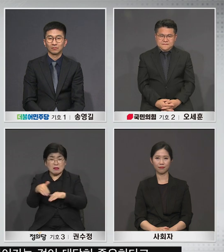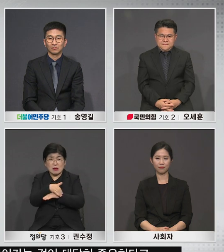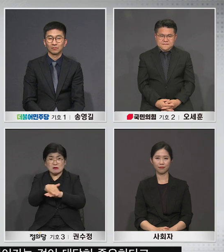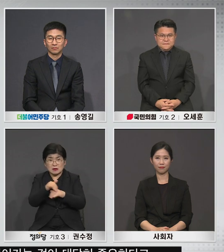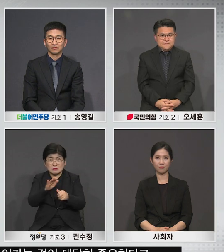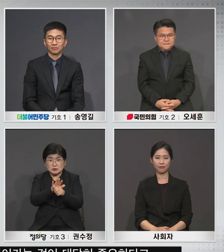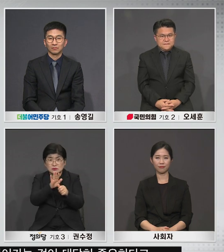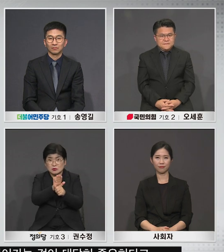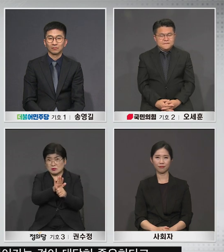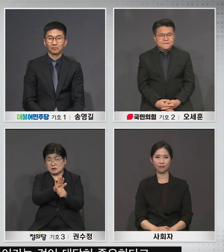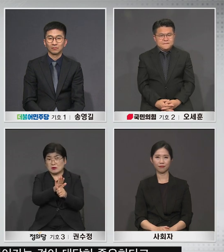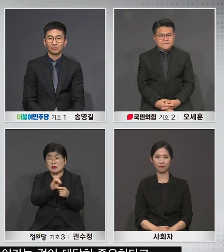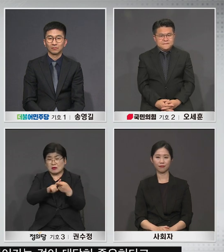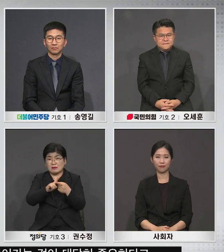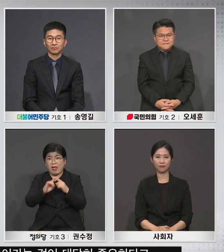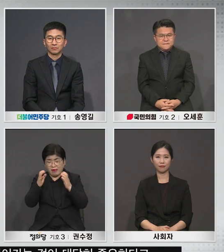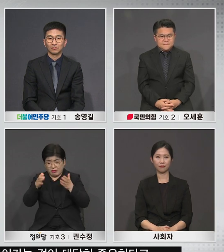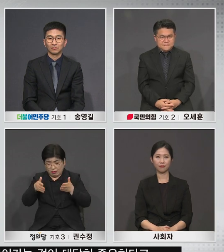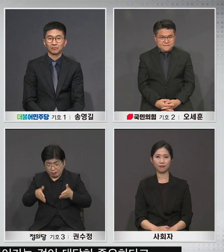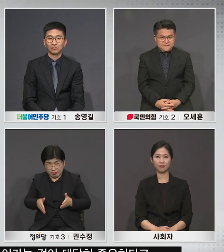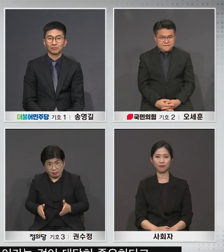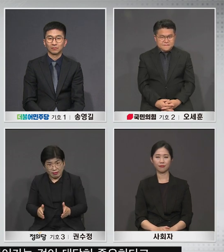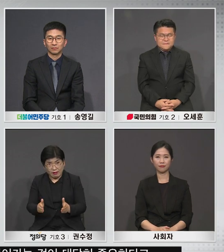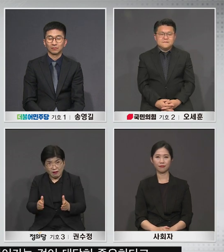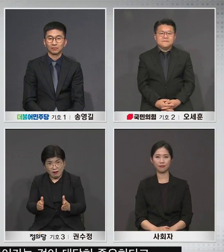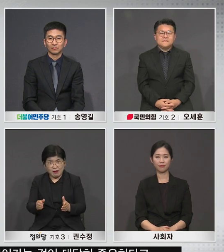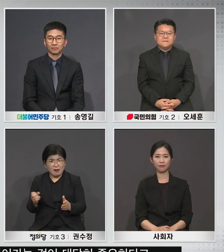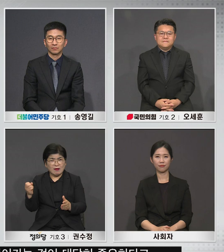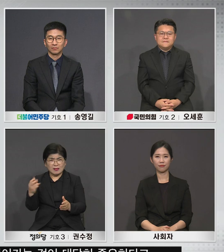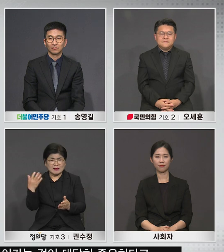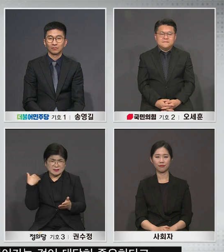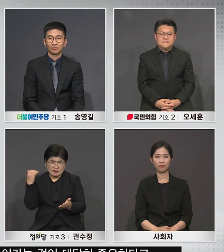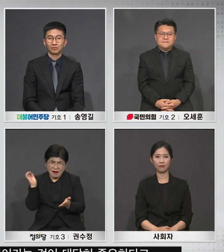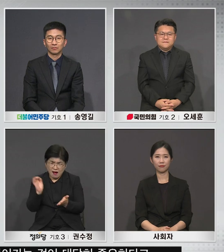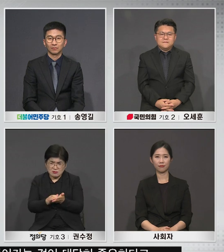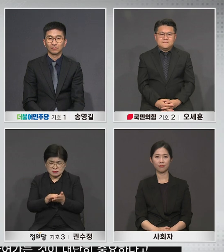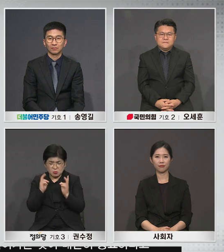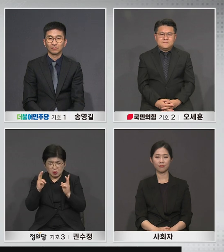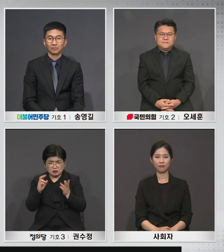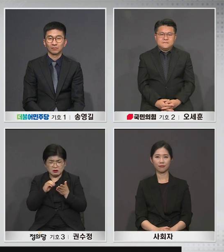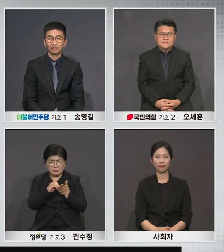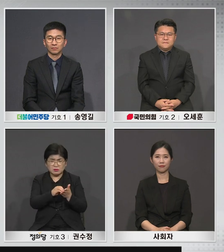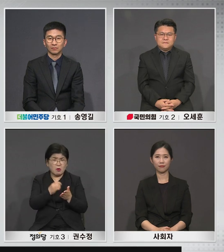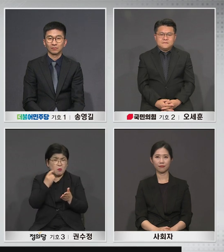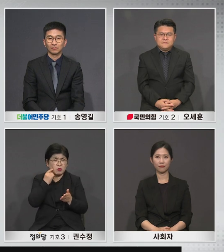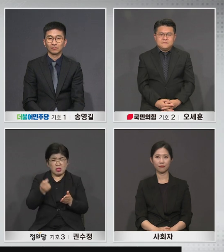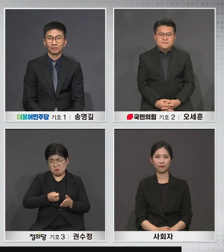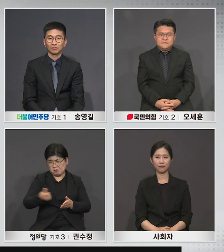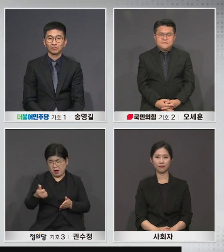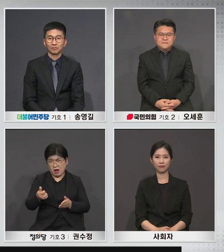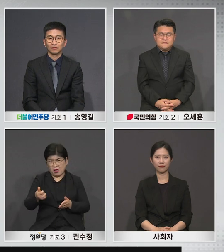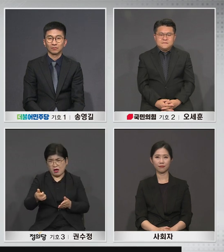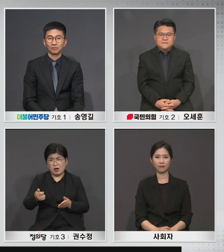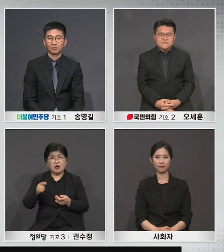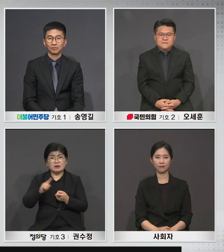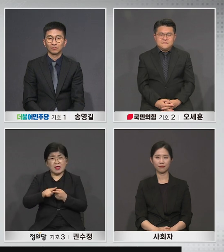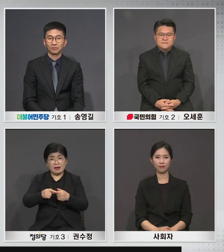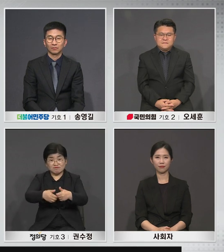여성들이 아이를 낳고 그리고 다시 직장으로 복귀하지 못하는 과정에 대해서 법률적 지원을 하던 단체에도